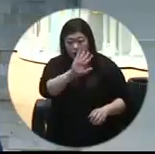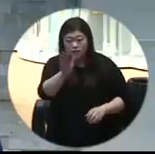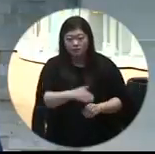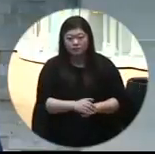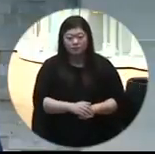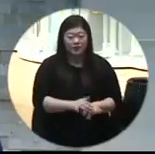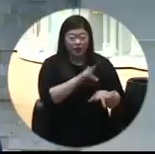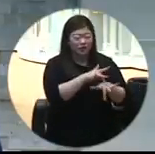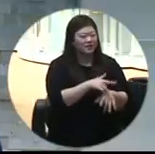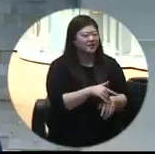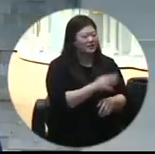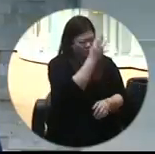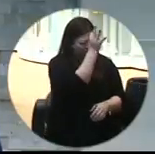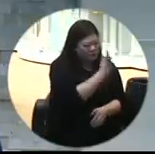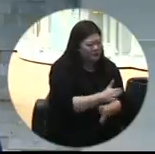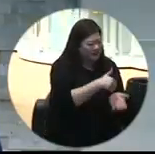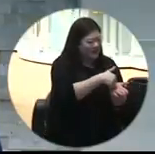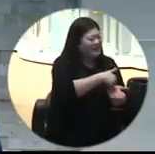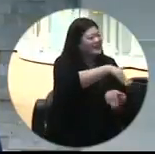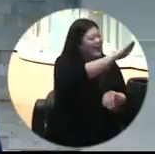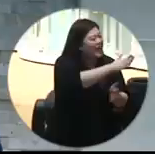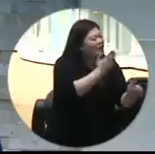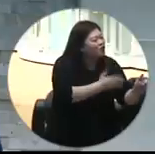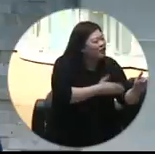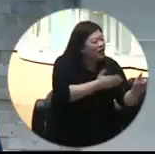주십시오. 그렇게 하면 안 돼요.